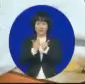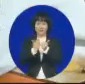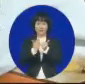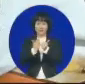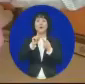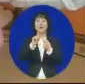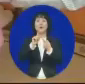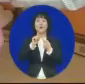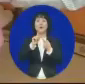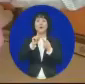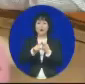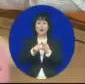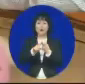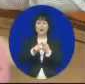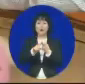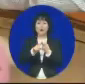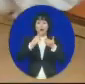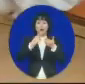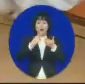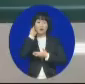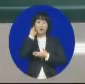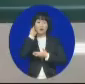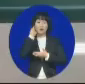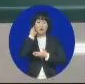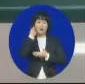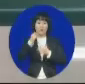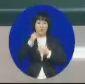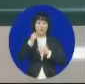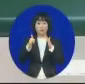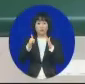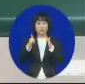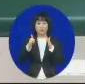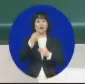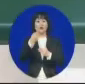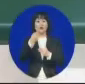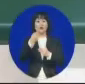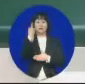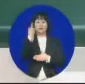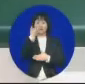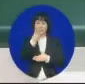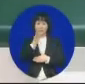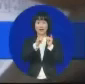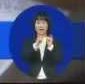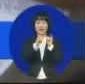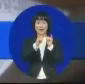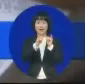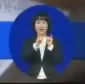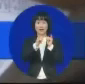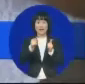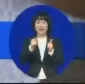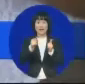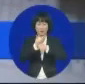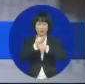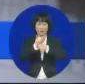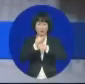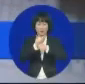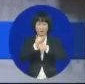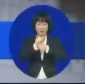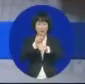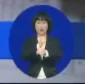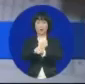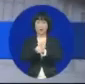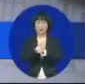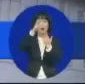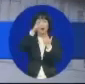제공하는 것으로 전국 가구 월평균 소득 100% 이하인 자에게 서비스 이용료를 지불 할 수 있는 바우처 카드를 제공해